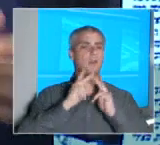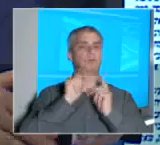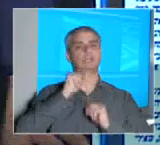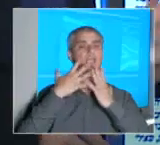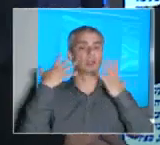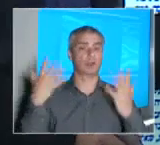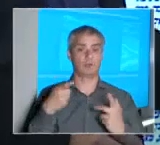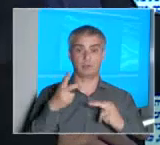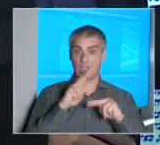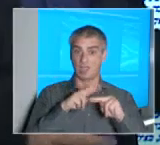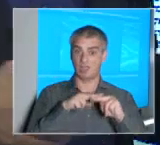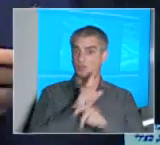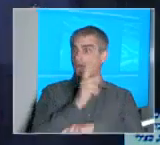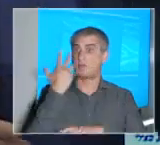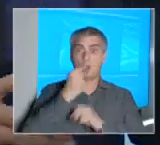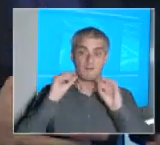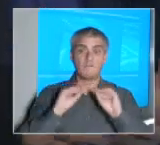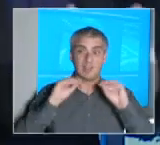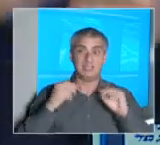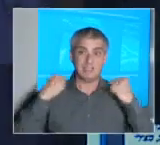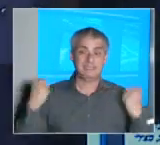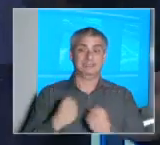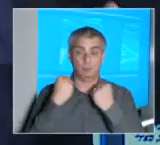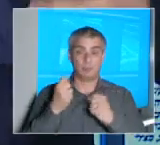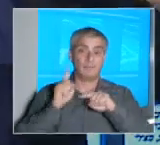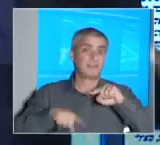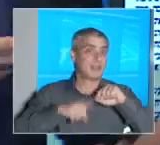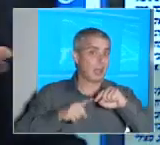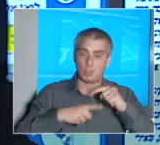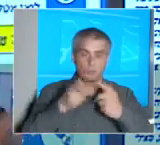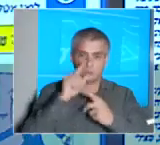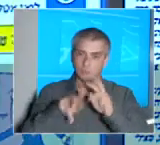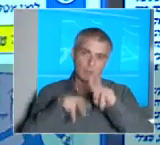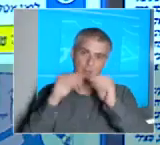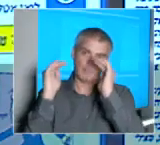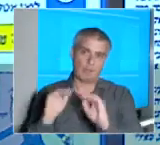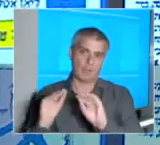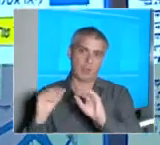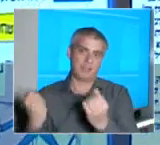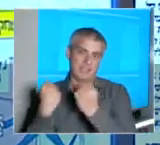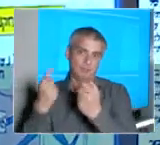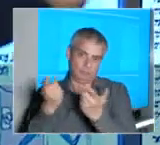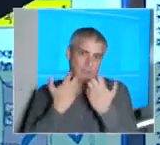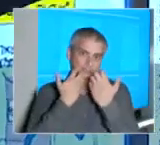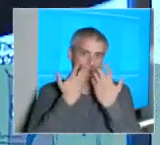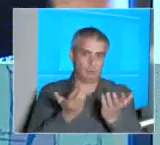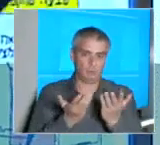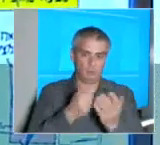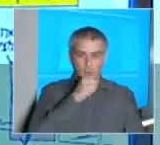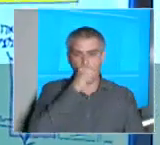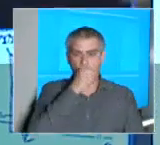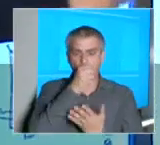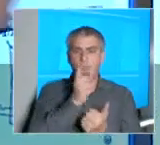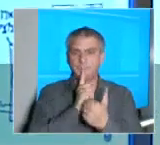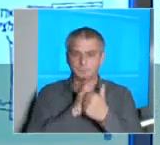אחרי עונה שמרוב אימון או מרוב תקלות הוא היה צריך להתעסק פחות באימון, זה היה הסיפור הגדול. תקציב